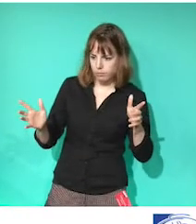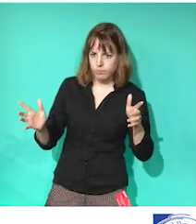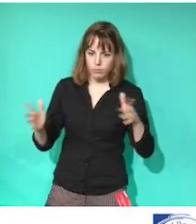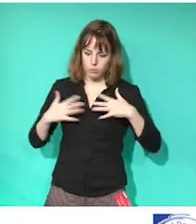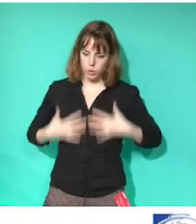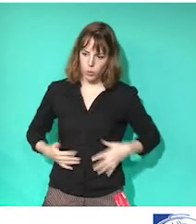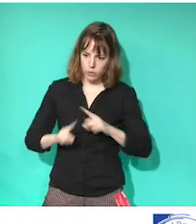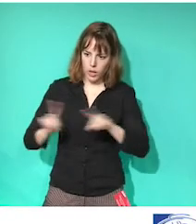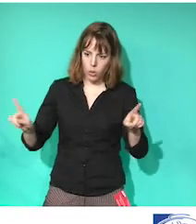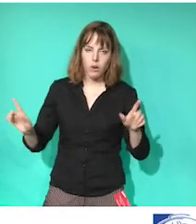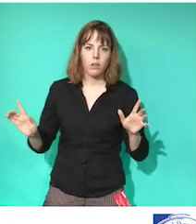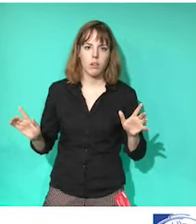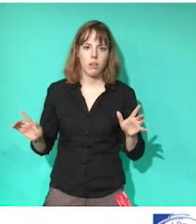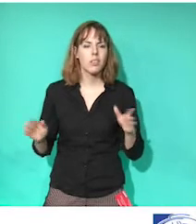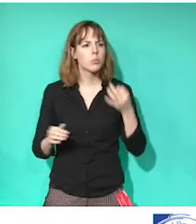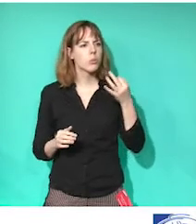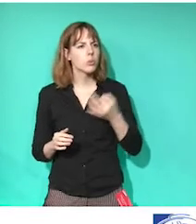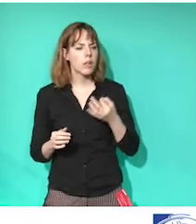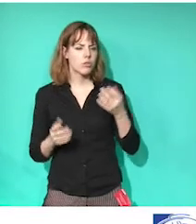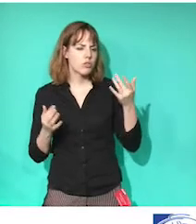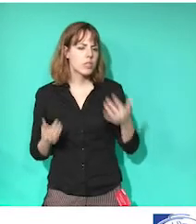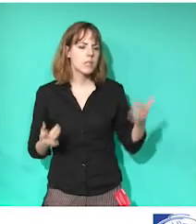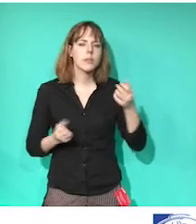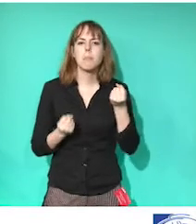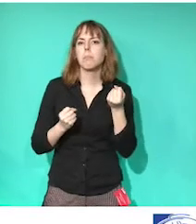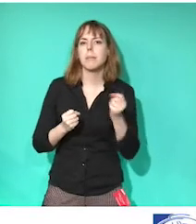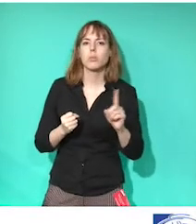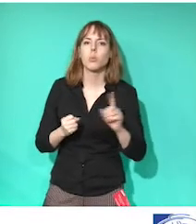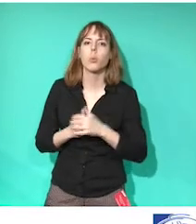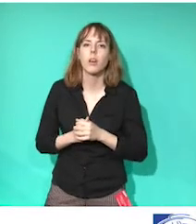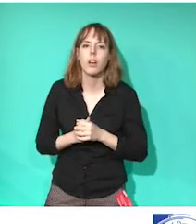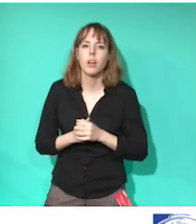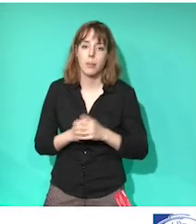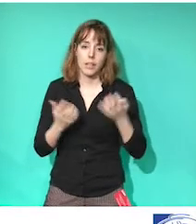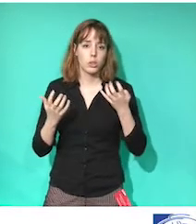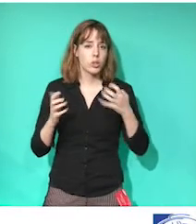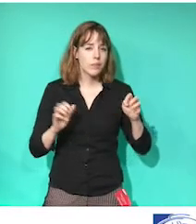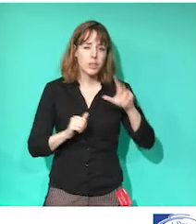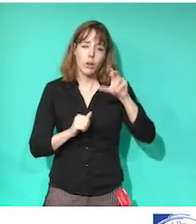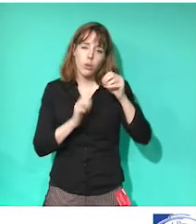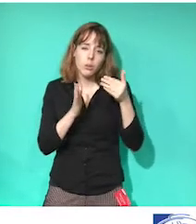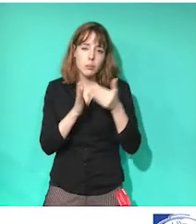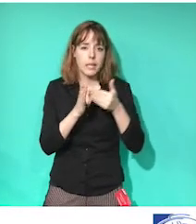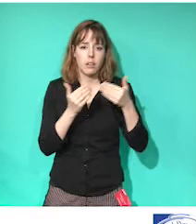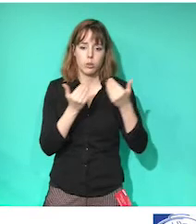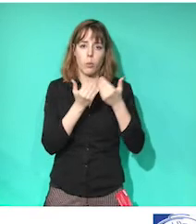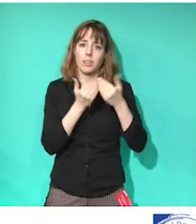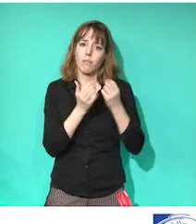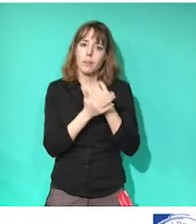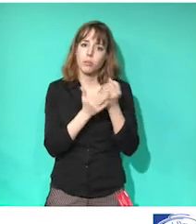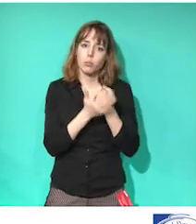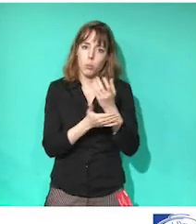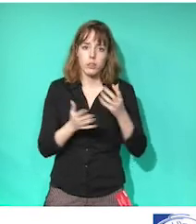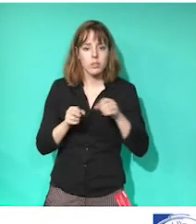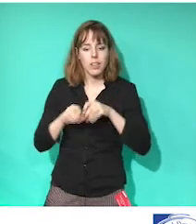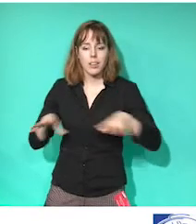s'il reste un doute sur le pourcentage, je peux en tout cas vous dire que derrière les 930 000 demandes d'information traitées chaque année par le réseau